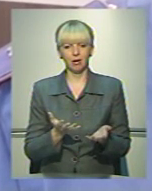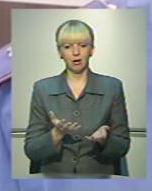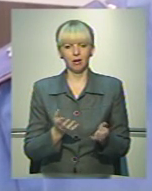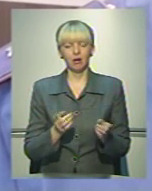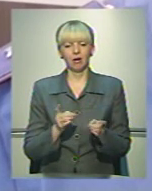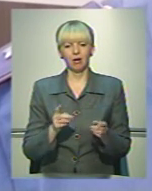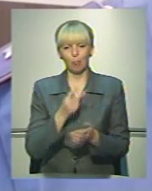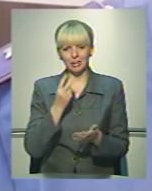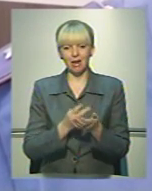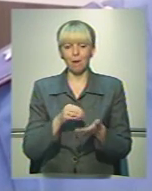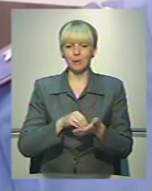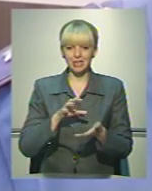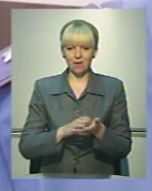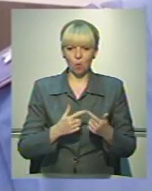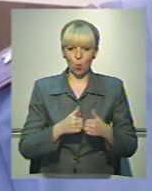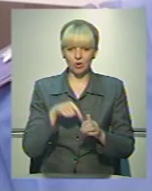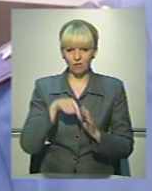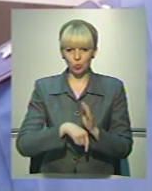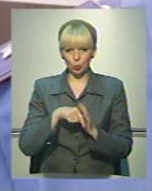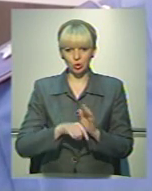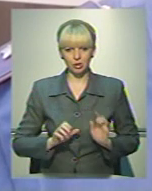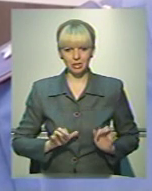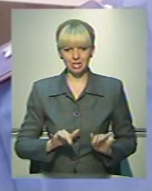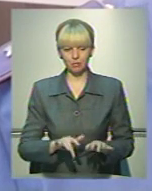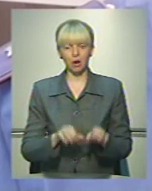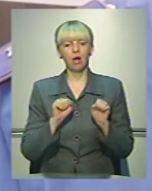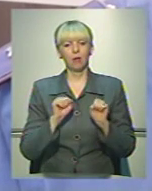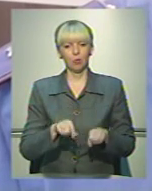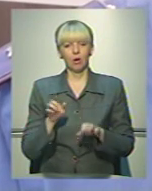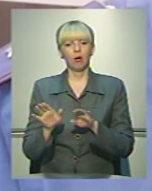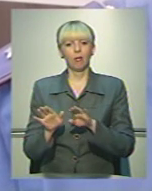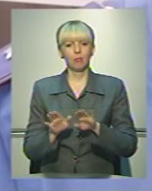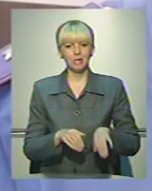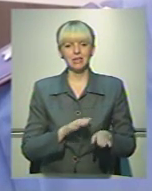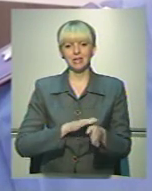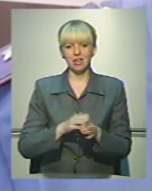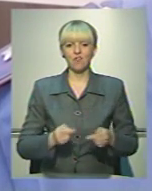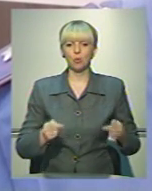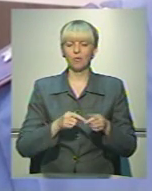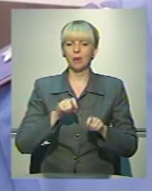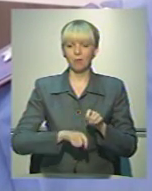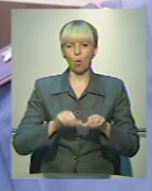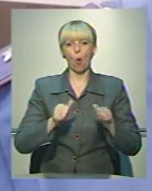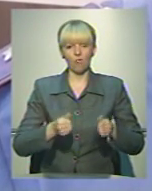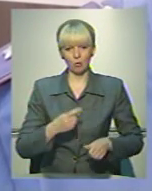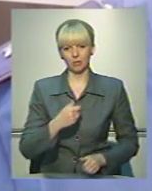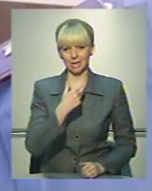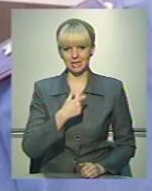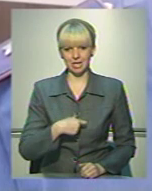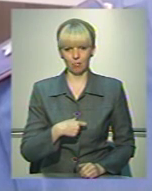параметрам підлягає реєстрації в органах внутрішніх справ, можуть її після здійснення відповідних перевірок оформити на